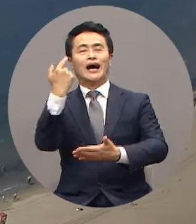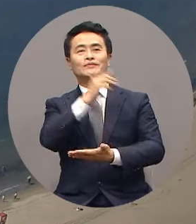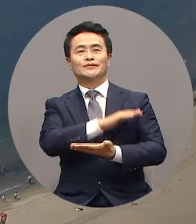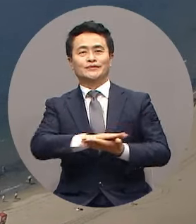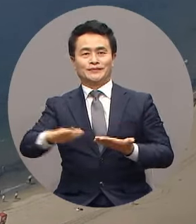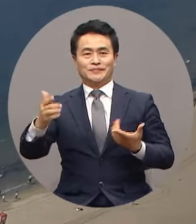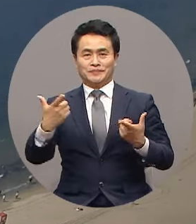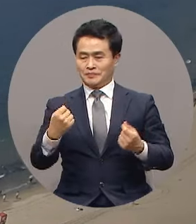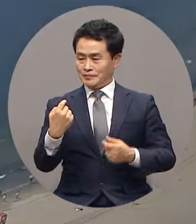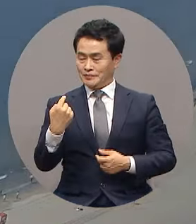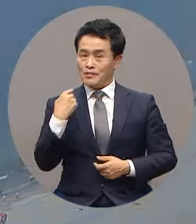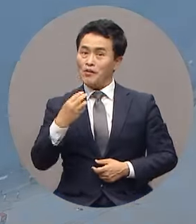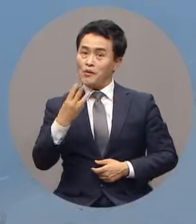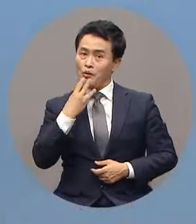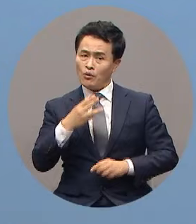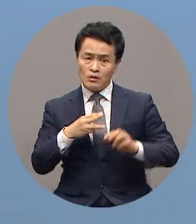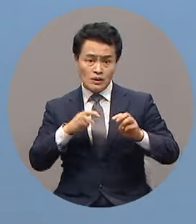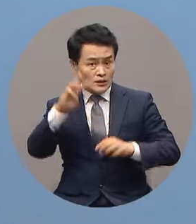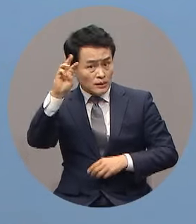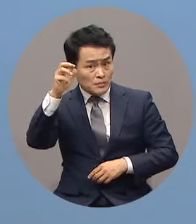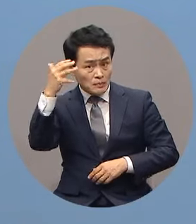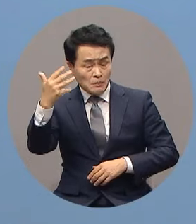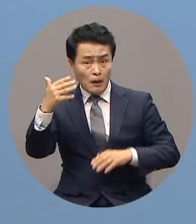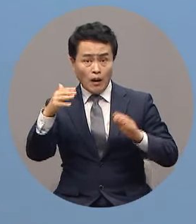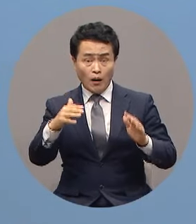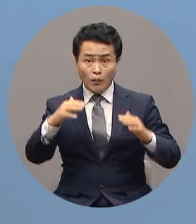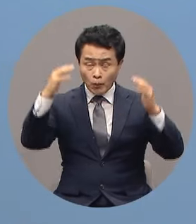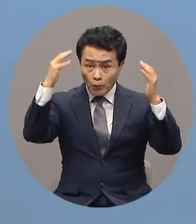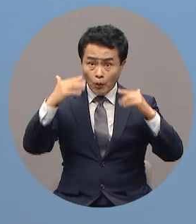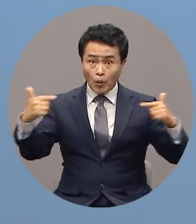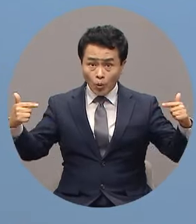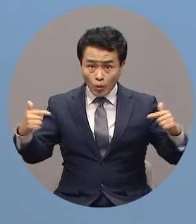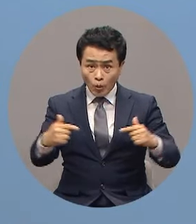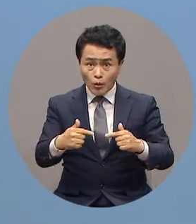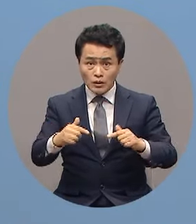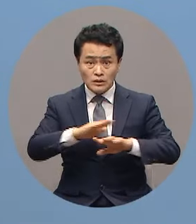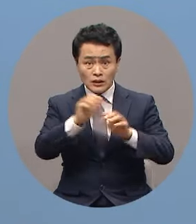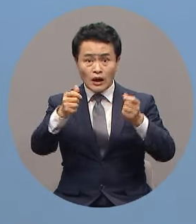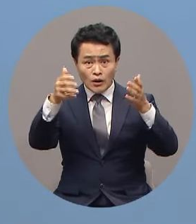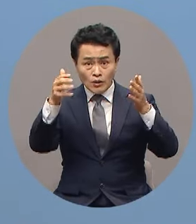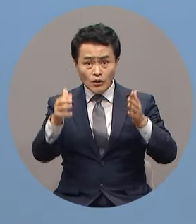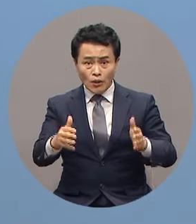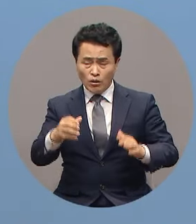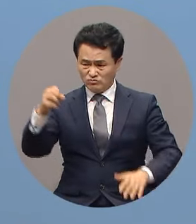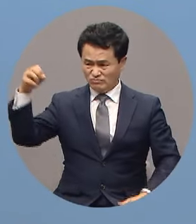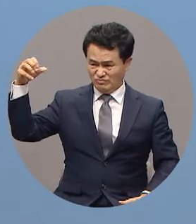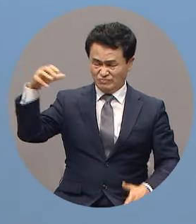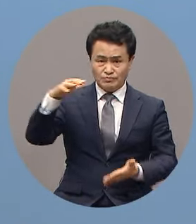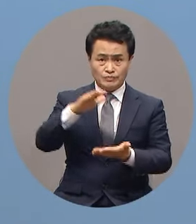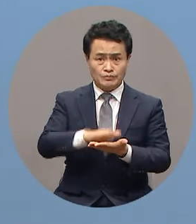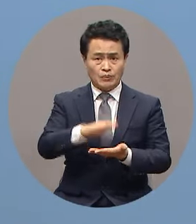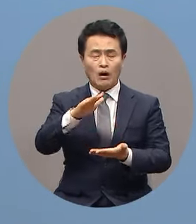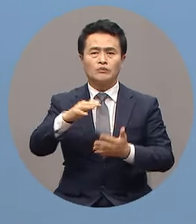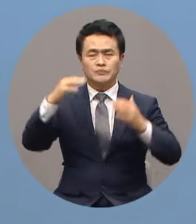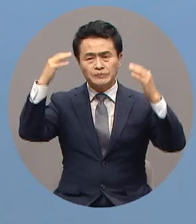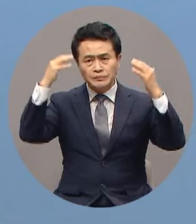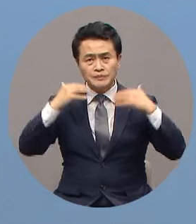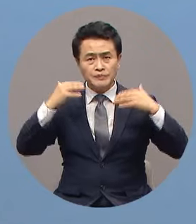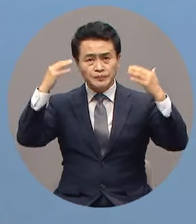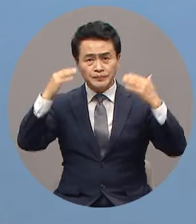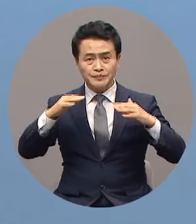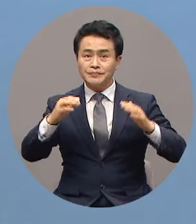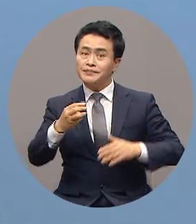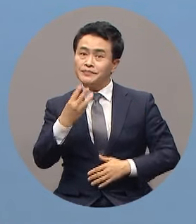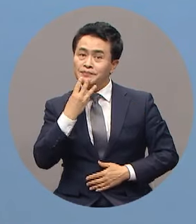같습니다 어제 서울은 38일 만에 폭염이 완화되는데 그래도 낮동안 햇볕은 쨍쨍하고 다소 덥겠습니다